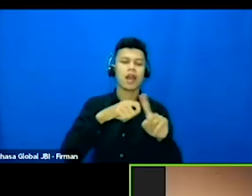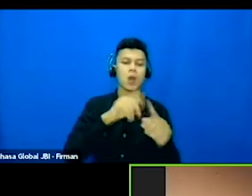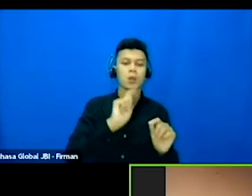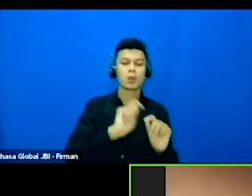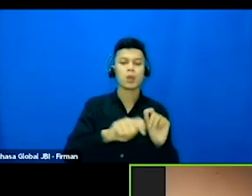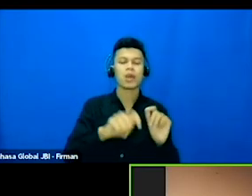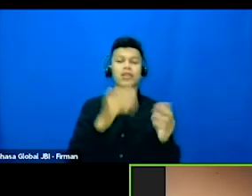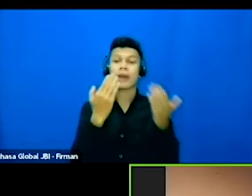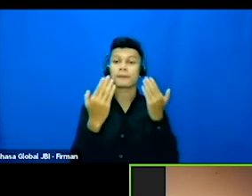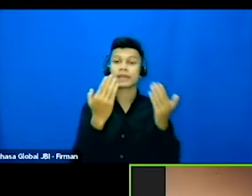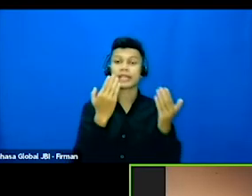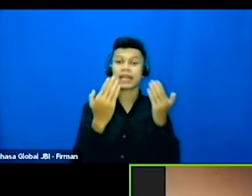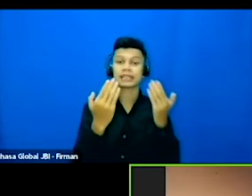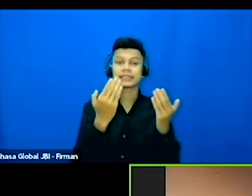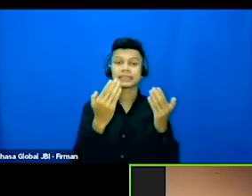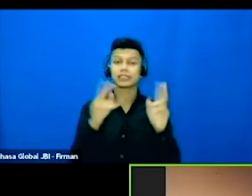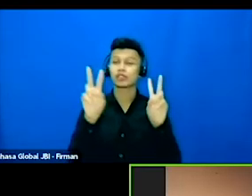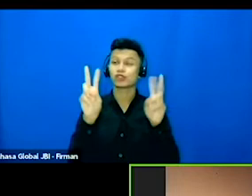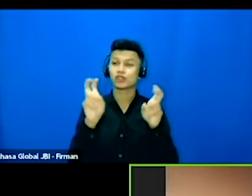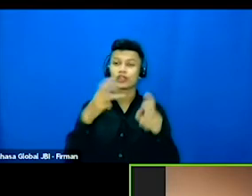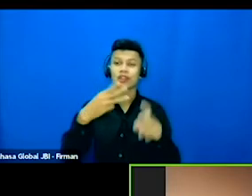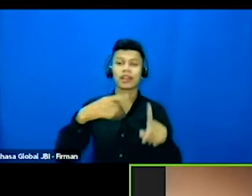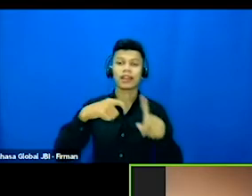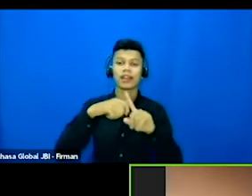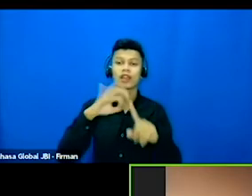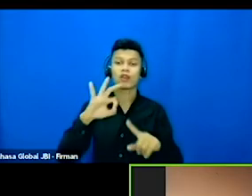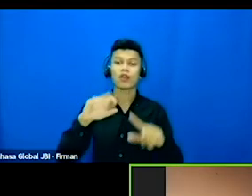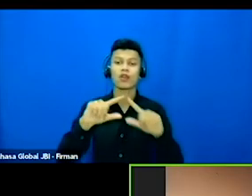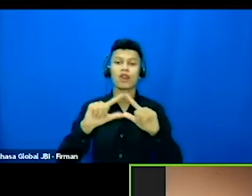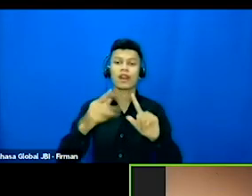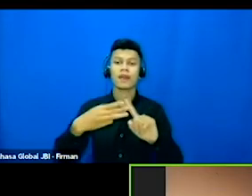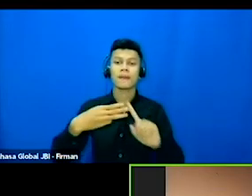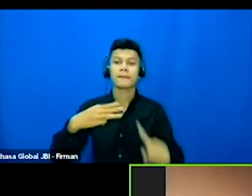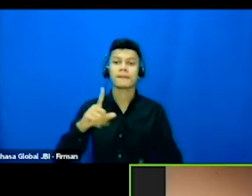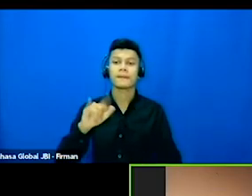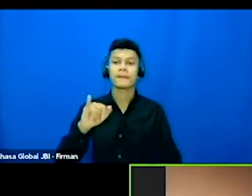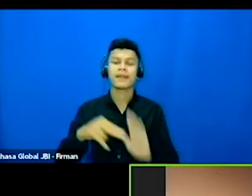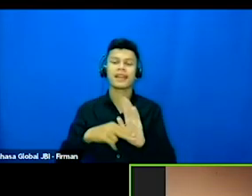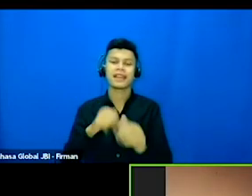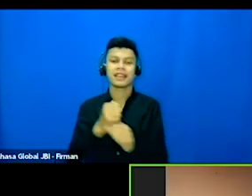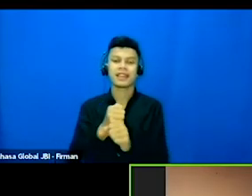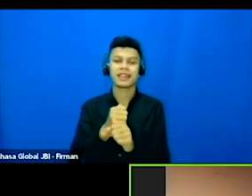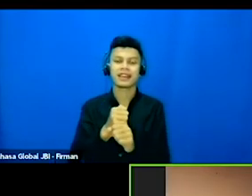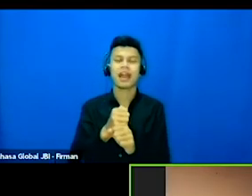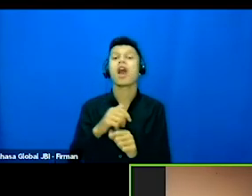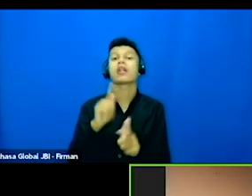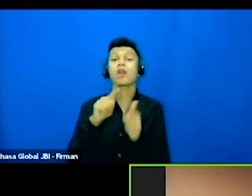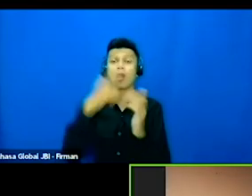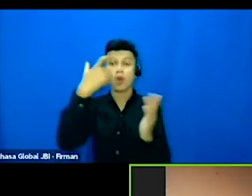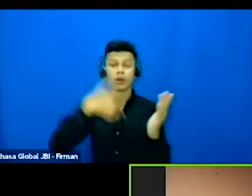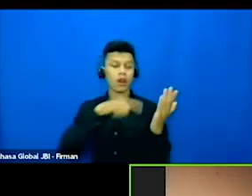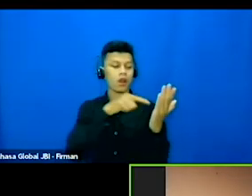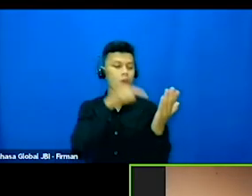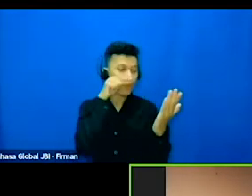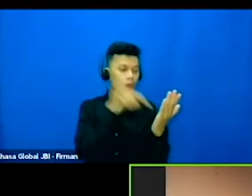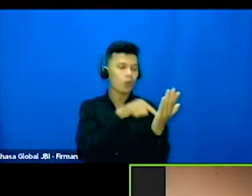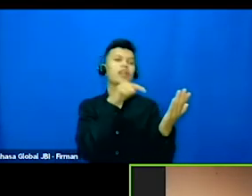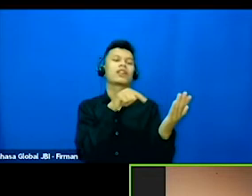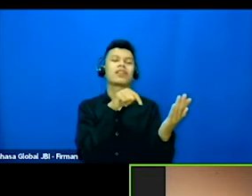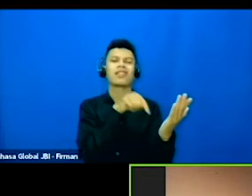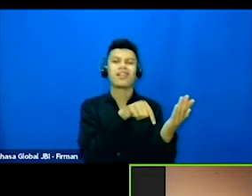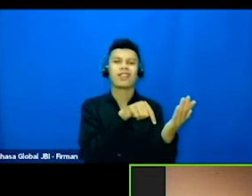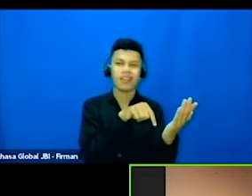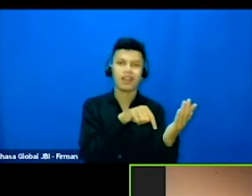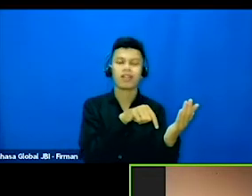aplikasi judulnya ecolabelling aja misalnya kita ketika orang mengklik mengklik icon itu